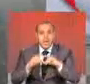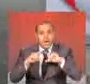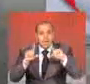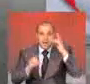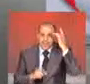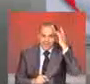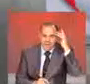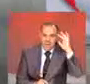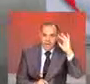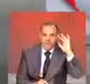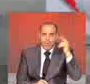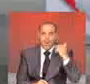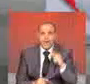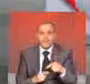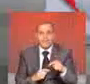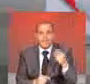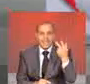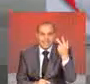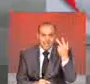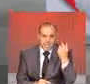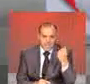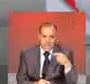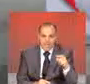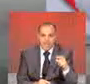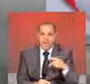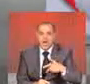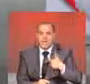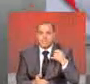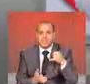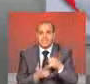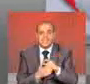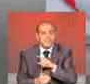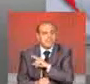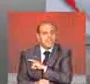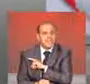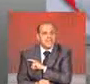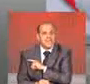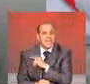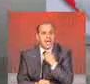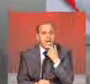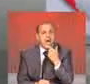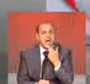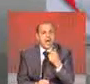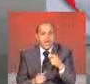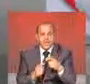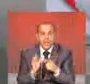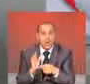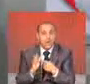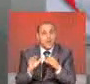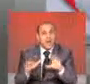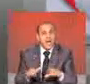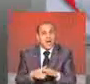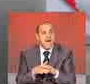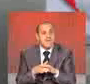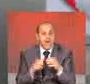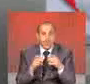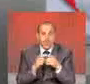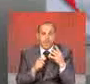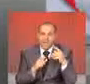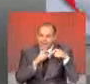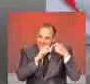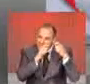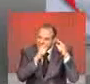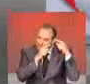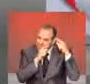من أخبار الثقافة، وعلى امتداد 3 أيام عاشت مدينة مدنين على وقع الدورة الأولى للمهرجان المغاربي للفيلم